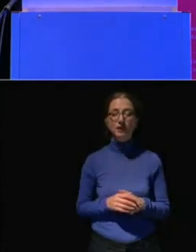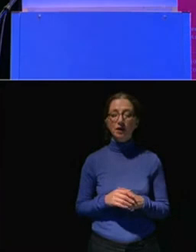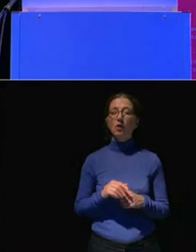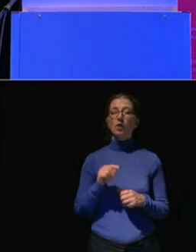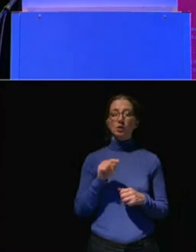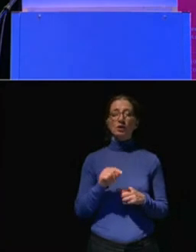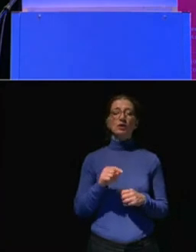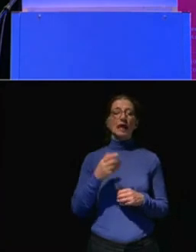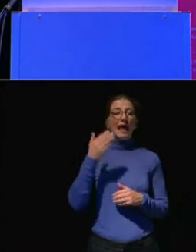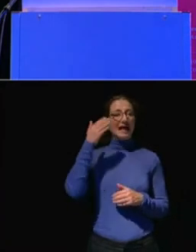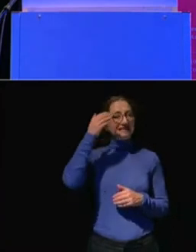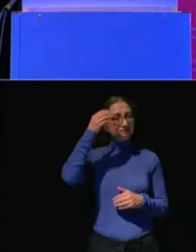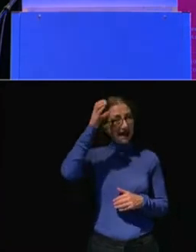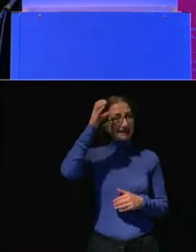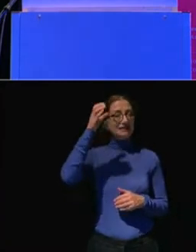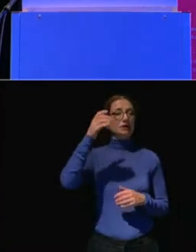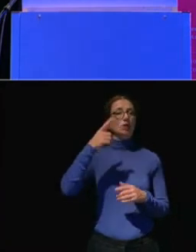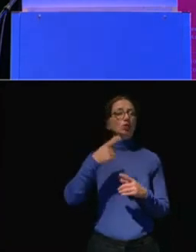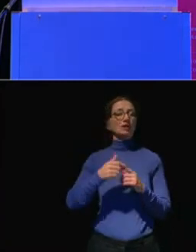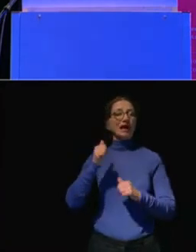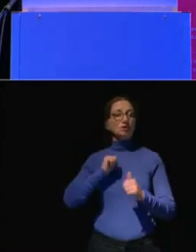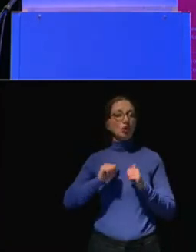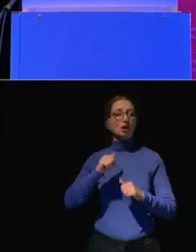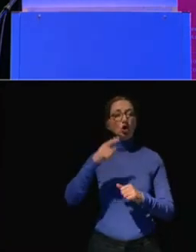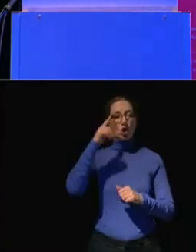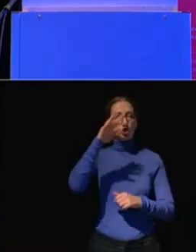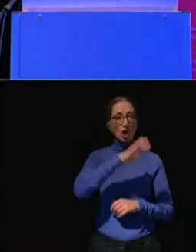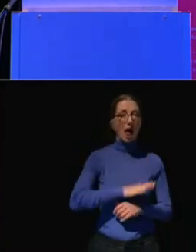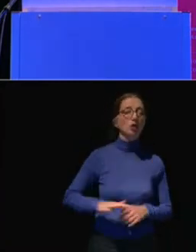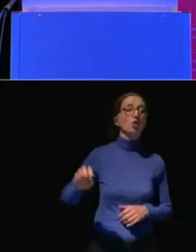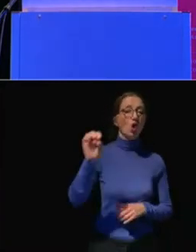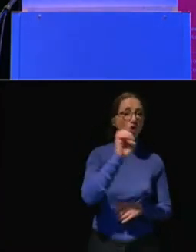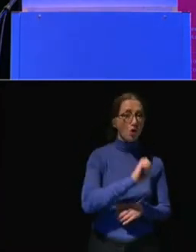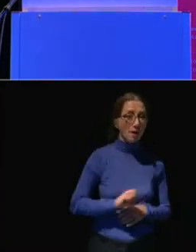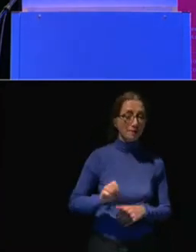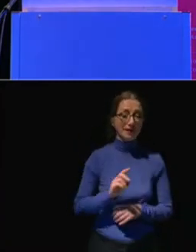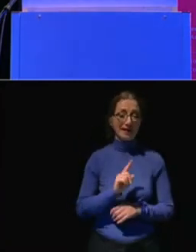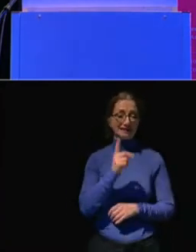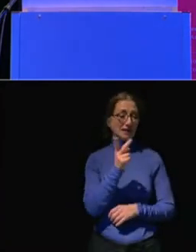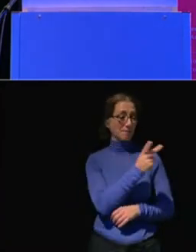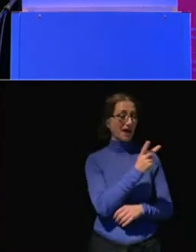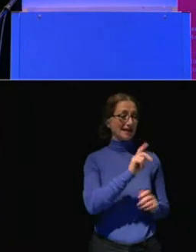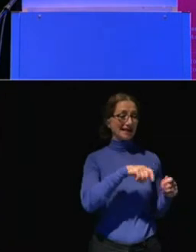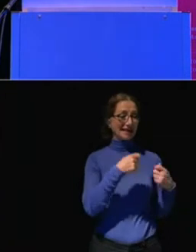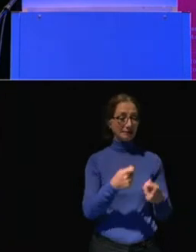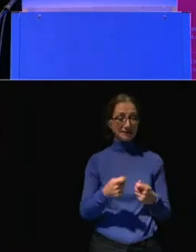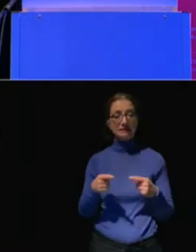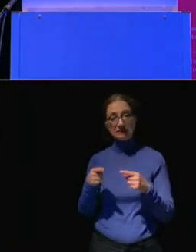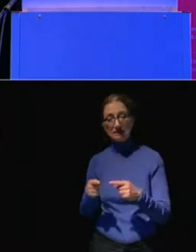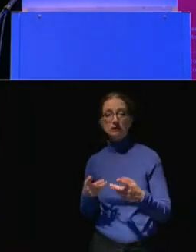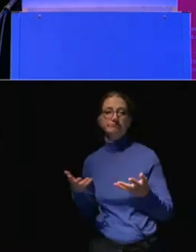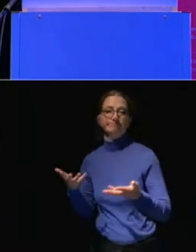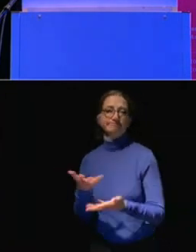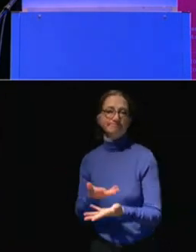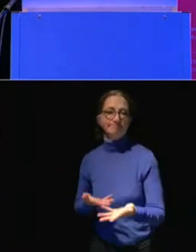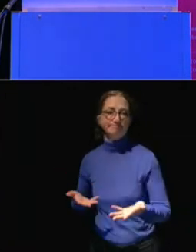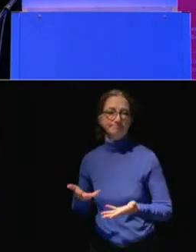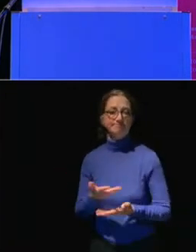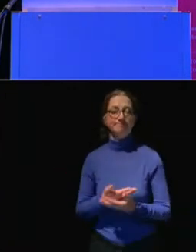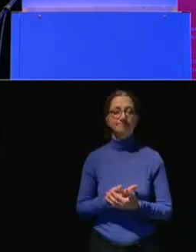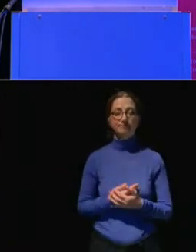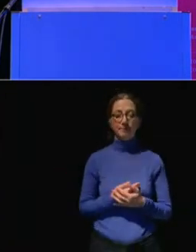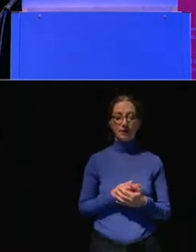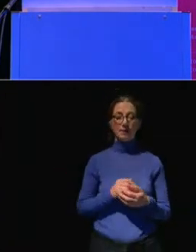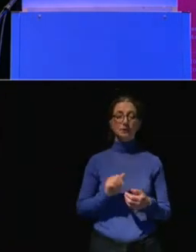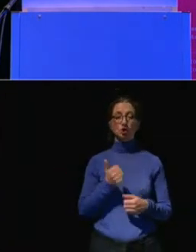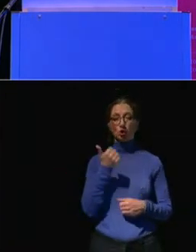mit Expertinnen und AkteurInnen aus Deutschland und Europa die Ergebnisse der ersten beiden Teile diskutiert haben.